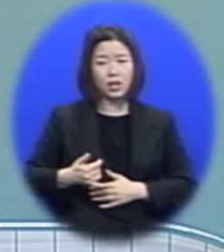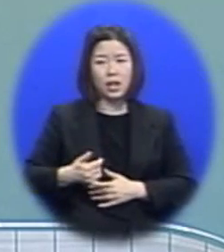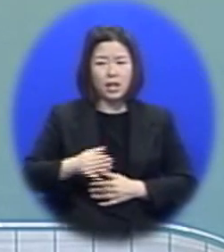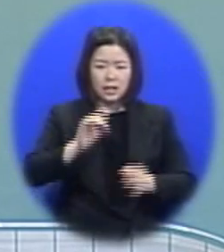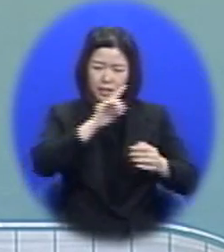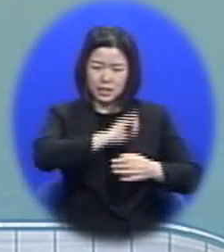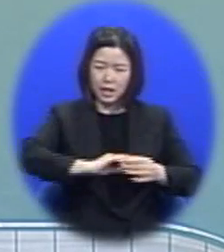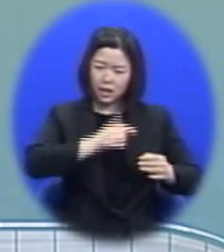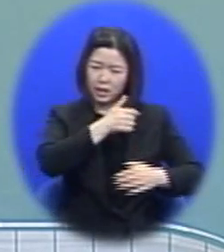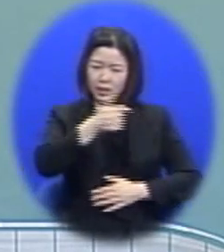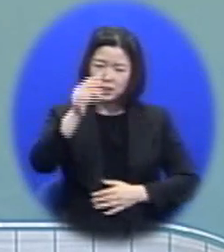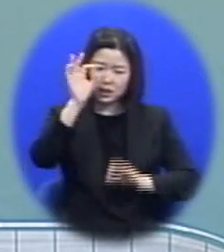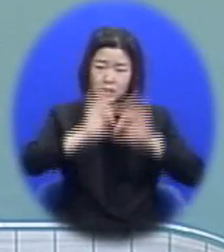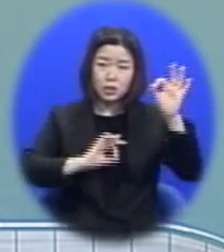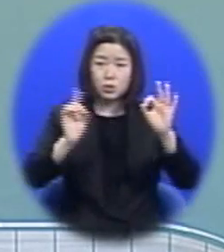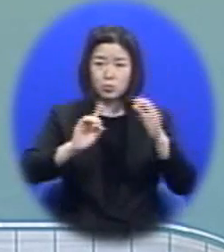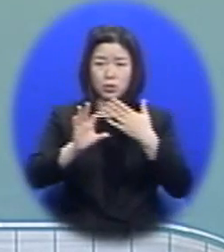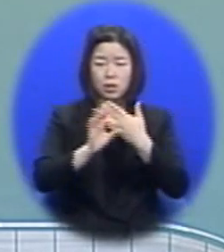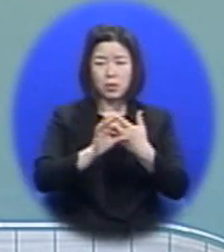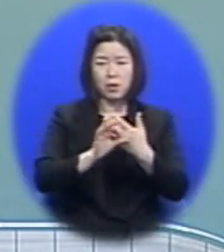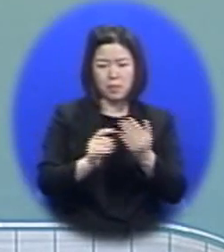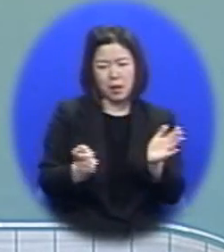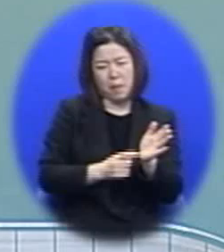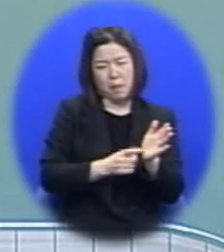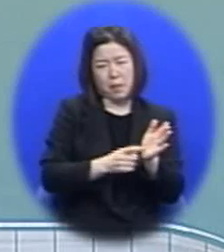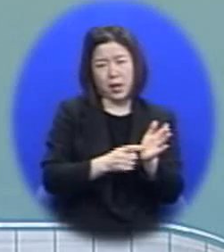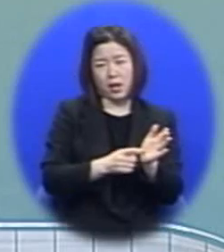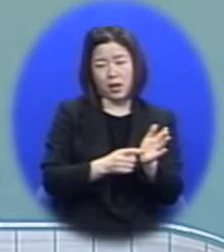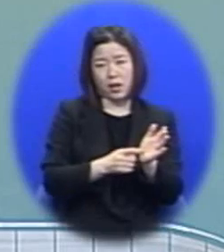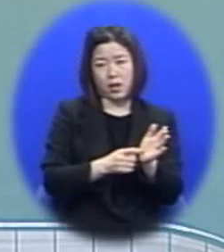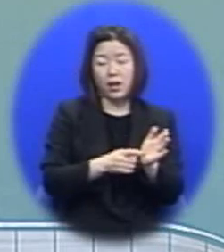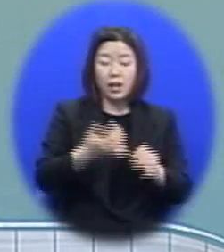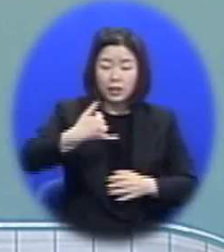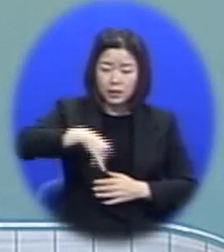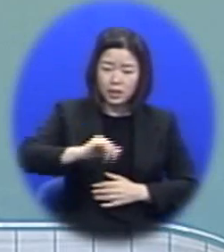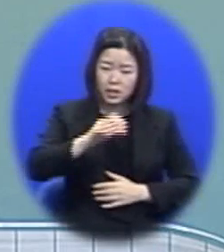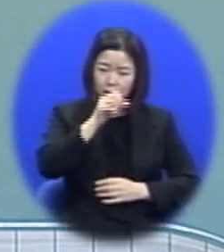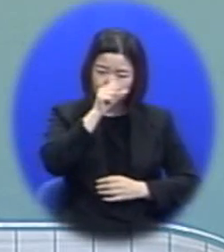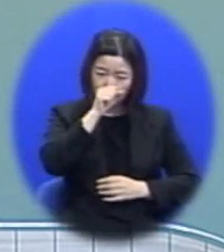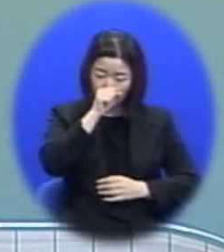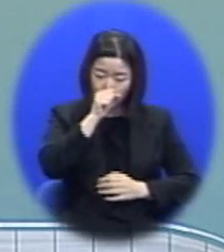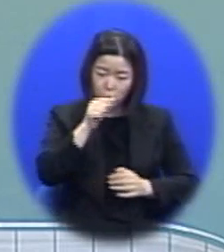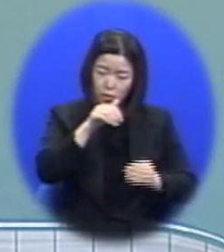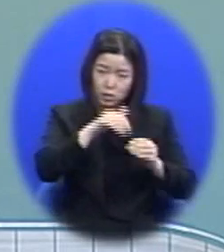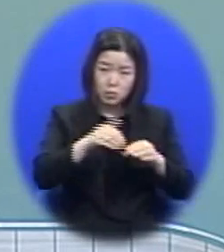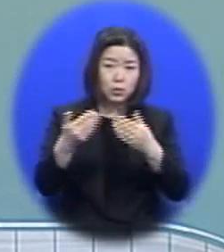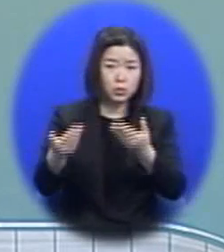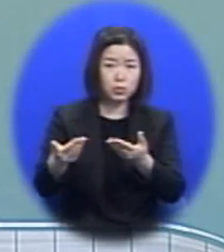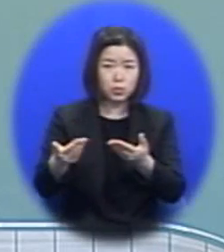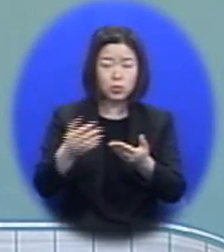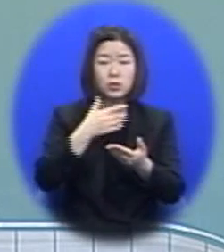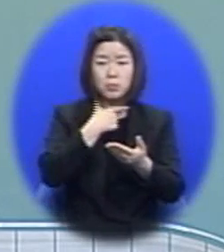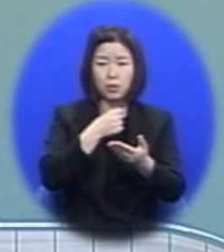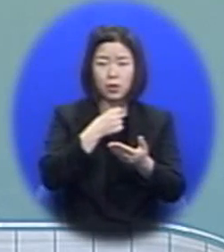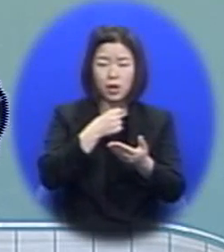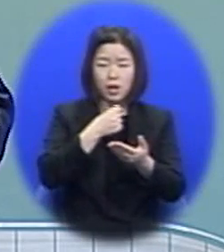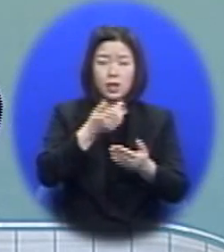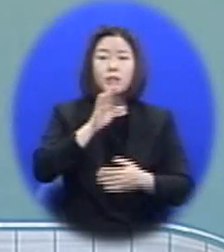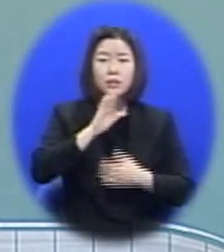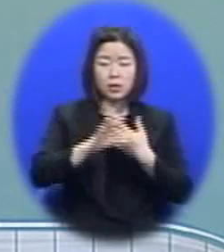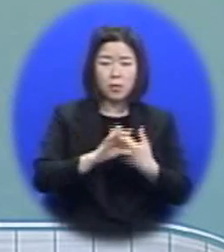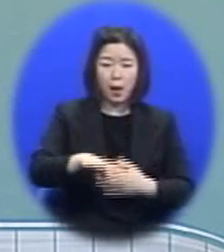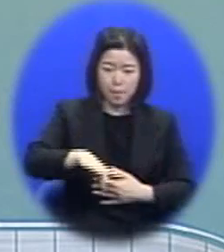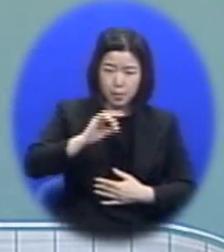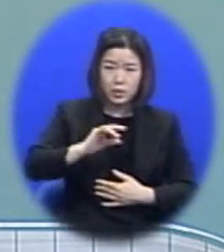거예요 자녀들에게 좋은 믿음을 심어 줘야 되겠다 아 좋지요 먼저는 부모 자신이 예수님